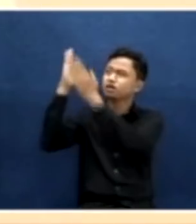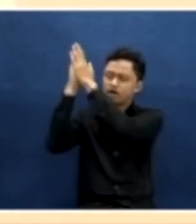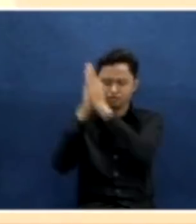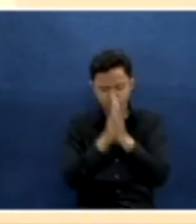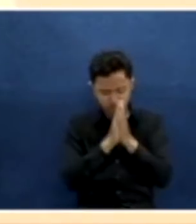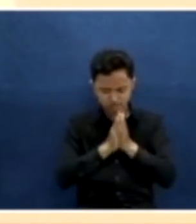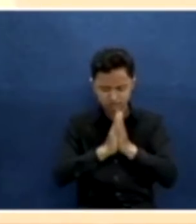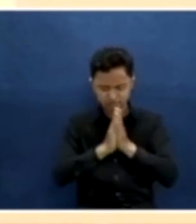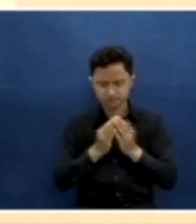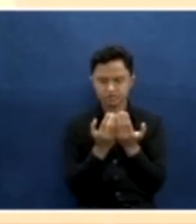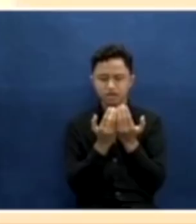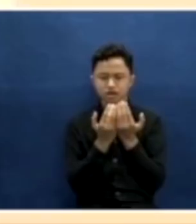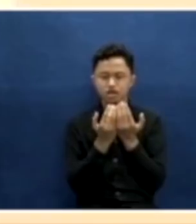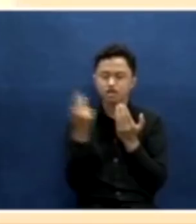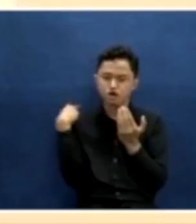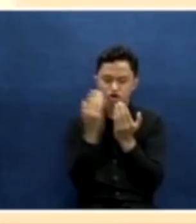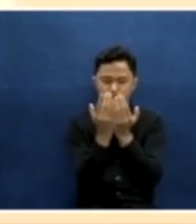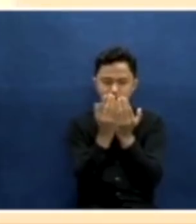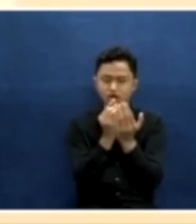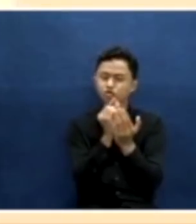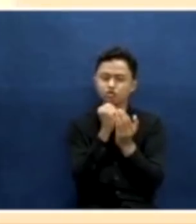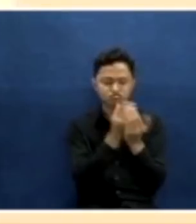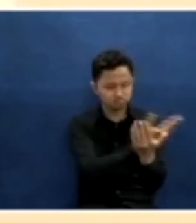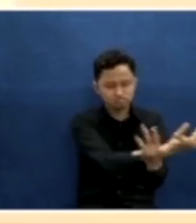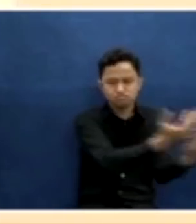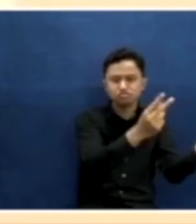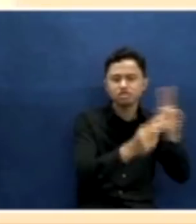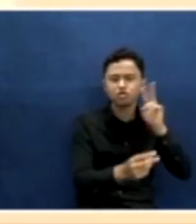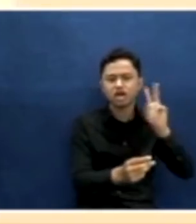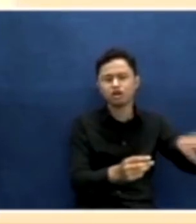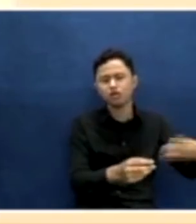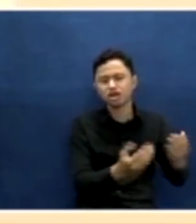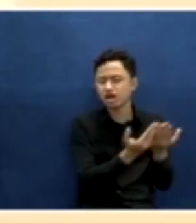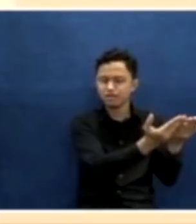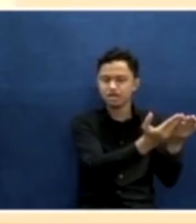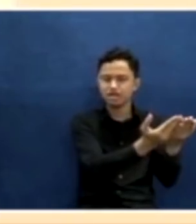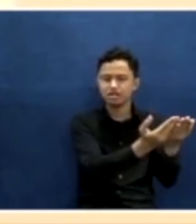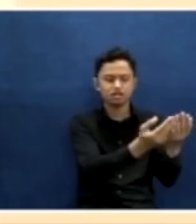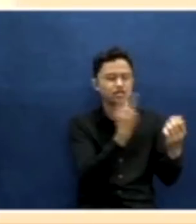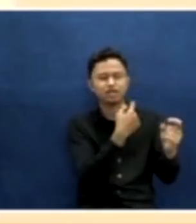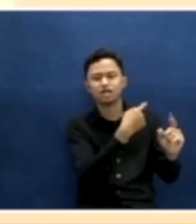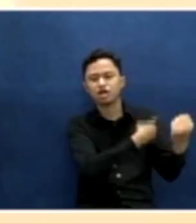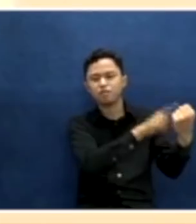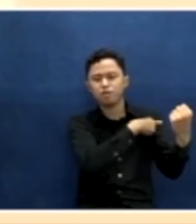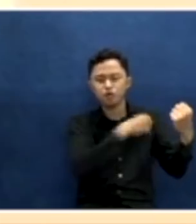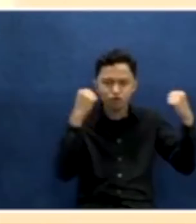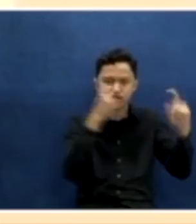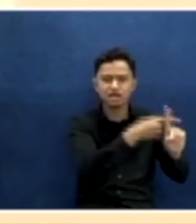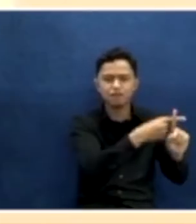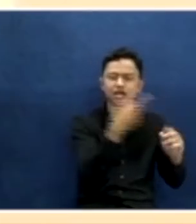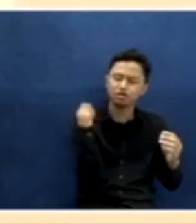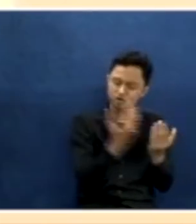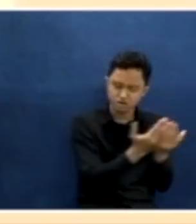Allah semoga doa kami untuk saudara kami Engkau kabulkan Ya Allah berikanlah kekuatan otak mereka ketika harta kami dan infaq kami